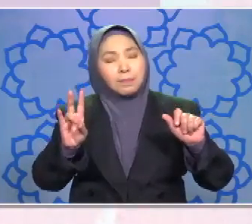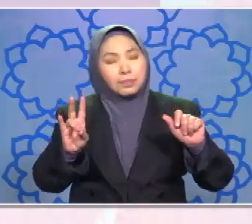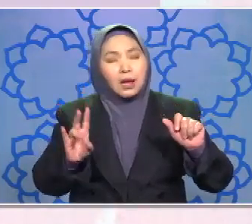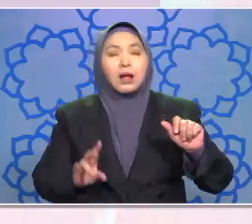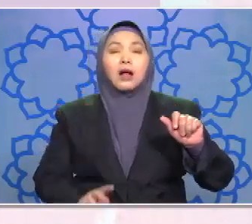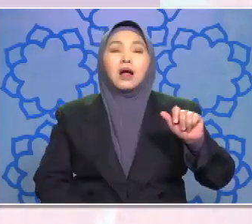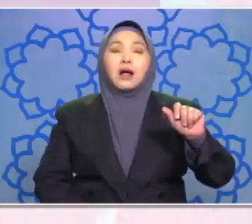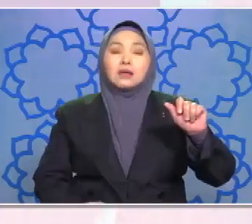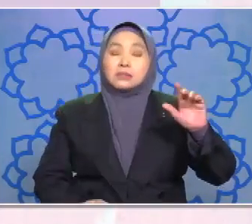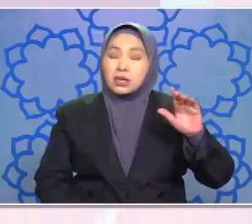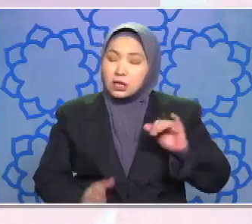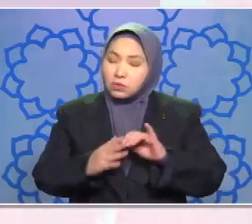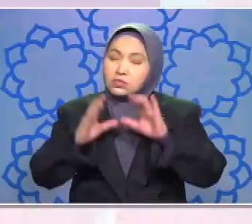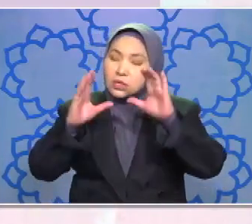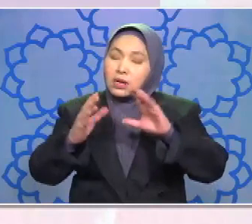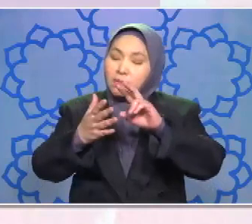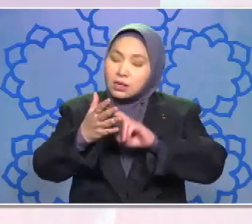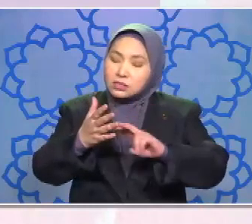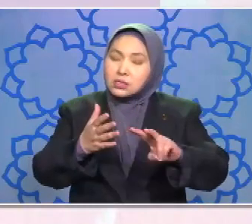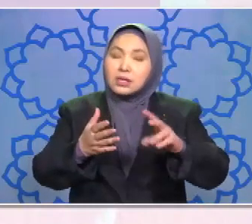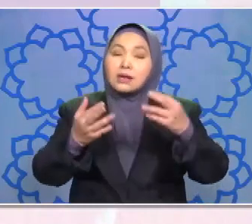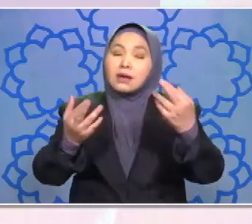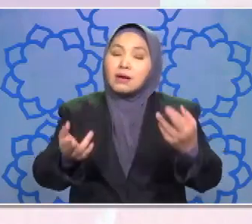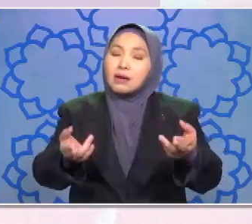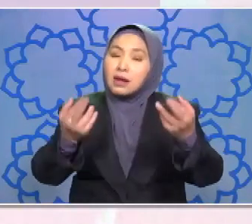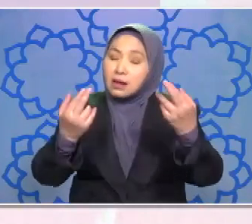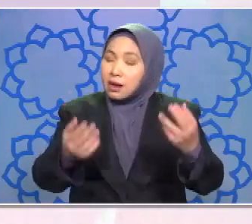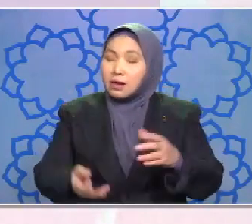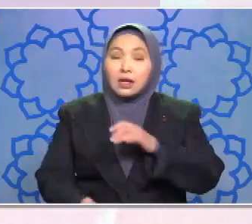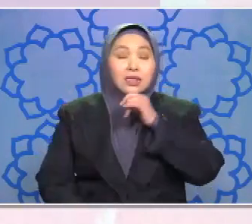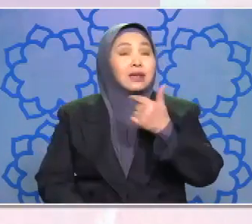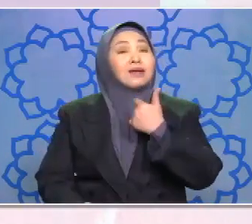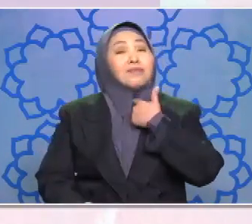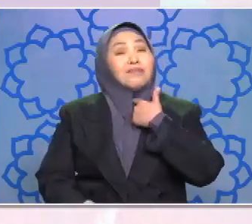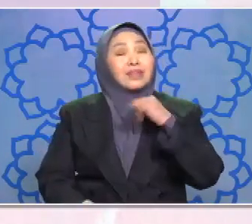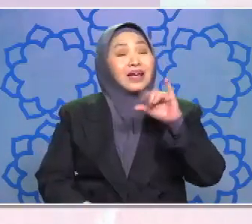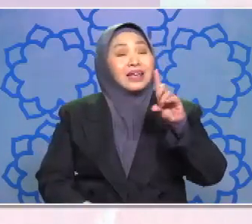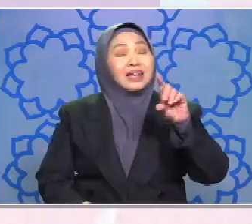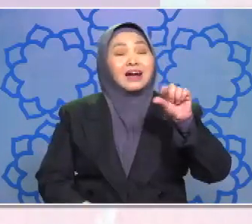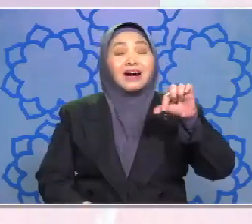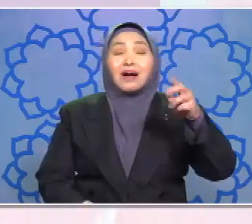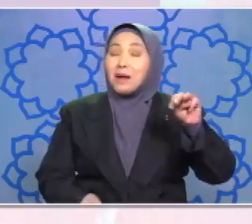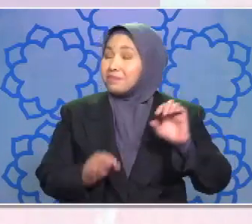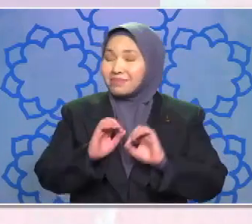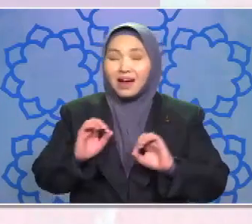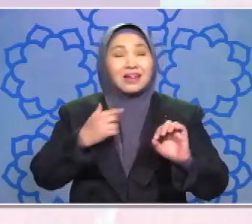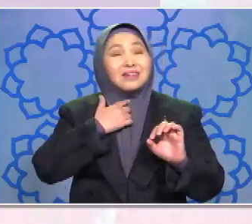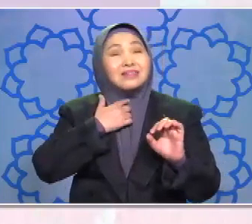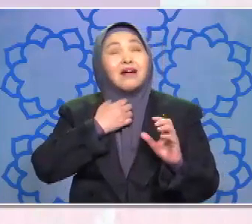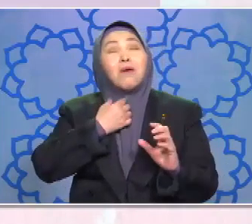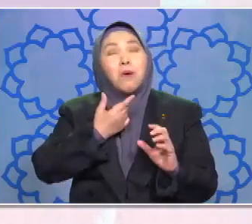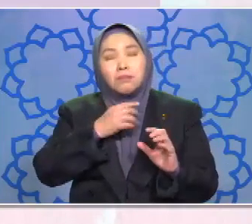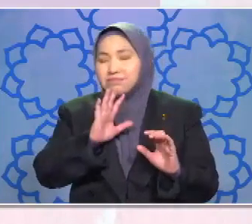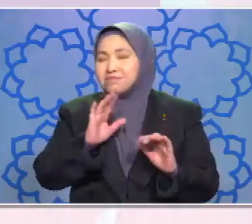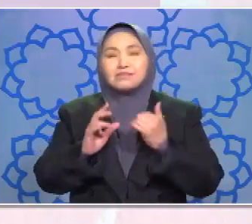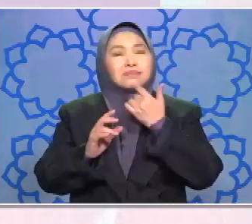Al-ana, itu cara baca dia, maksudnya dia ringan, dia tidak diidghamkan ke dalam huruf selepasnya. Kalau mengikut contoh